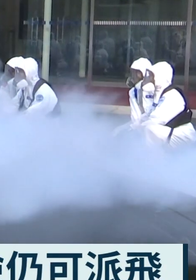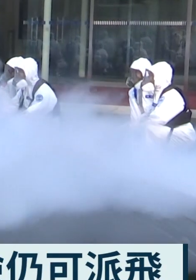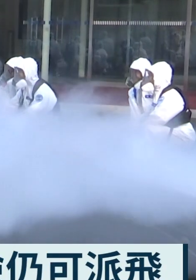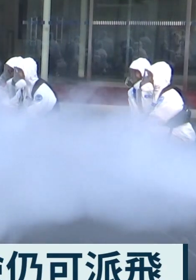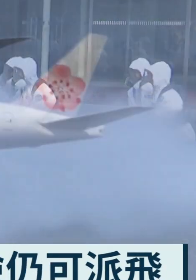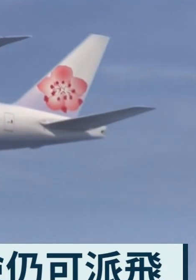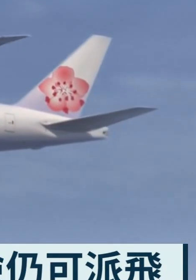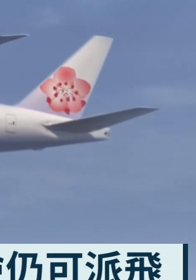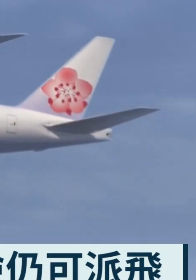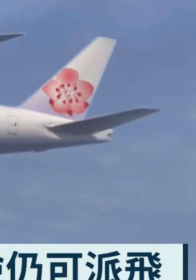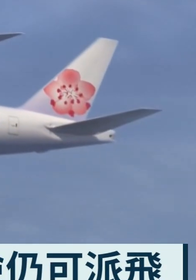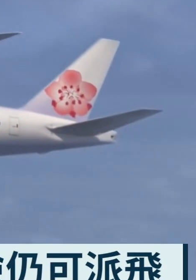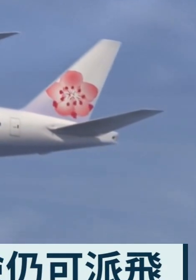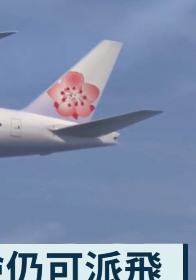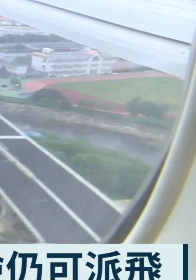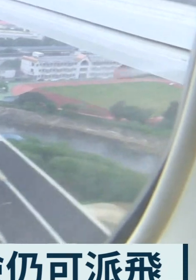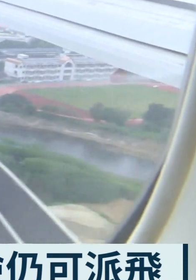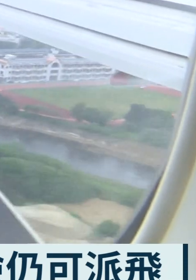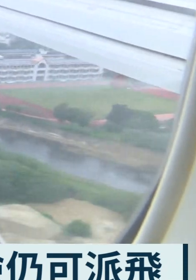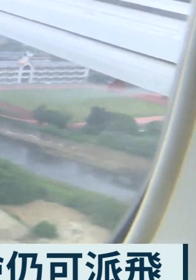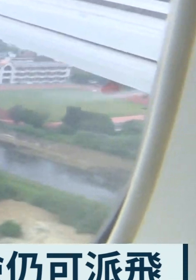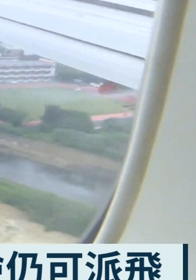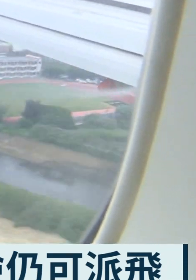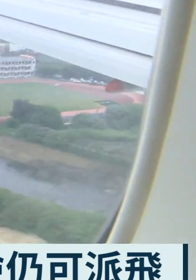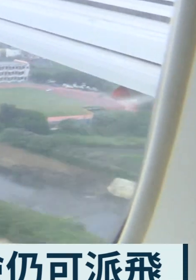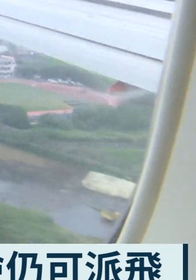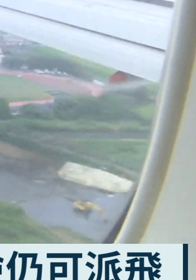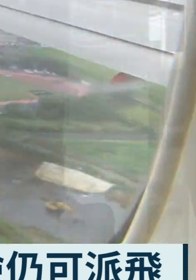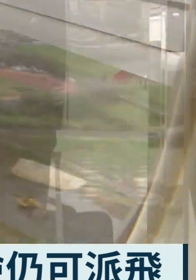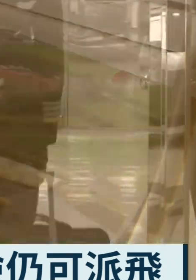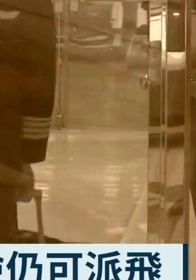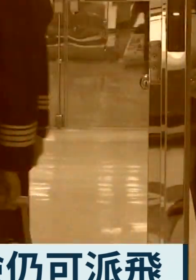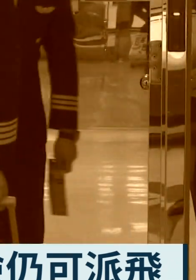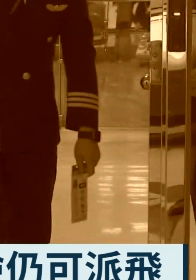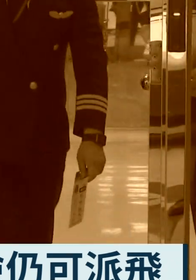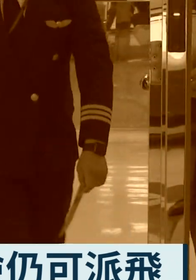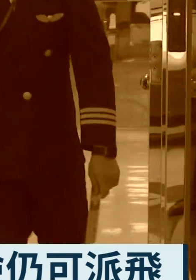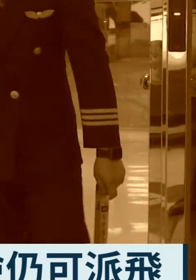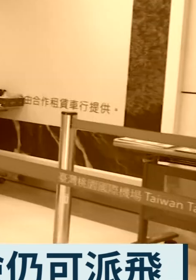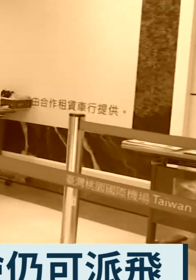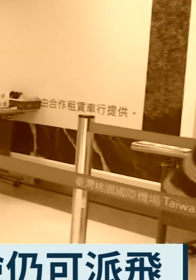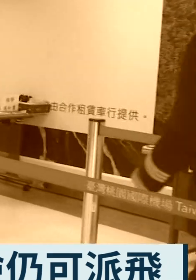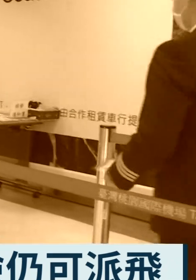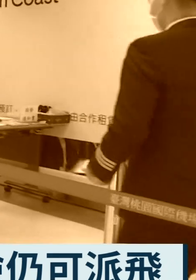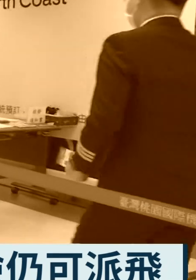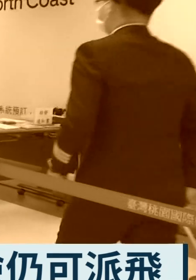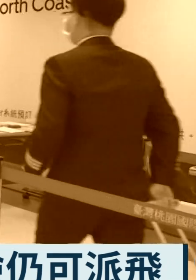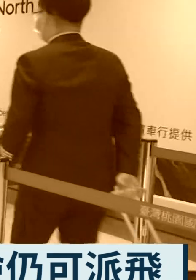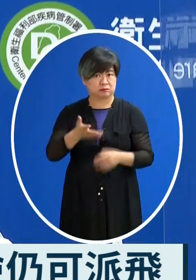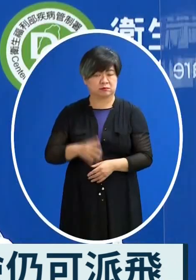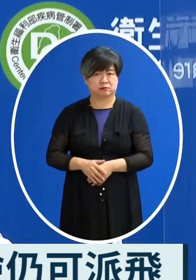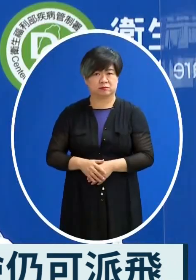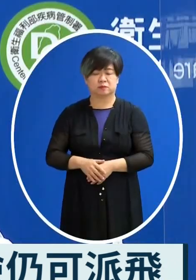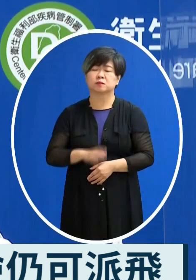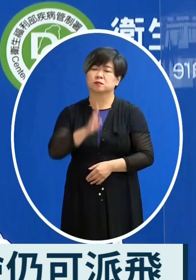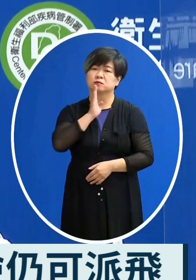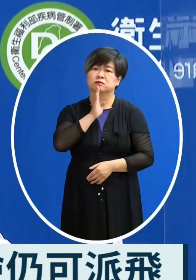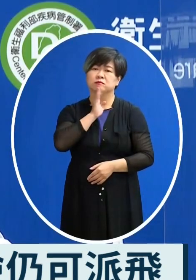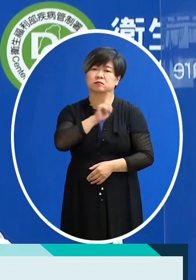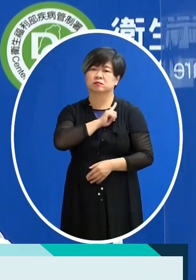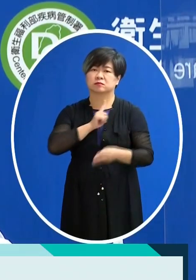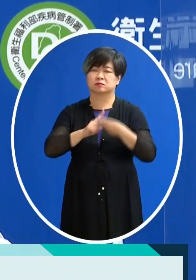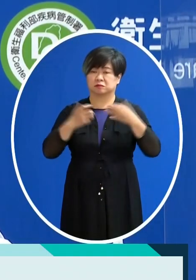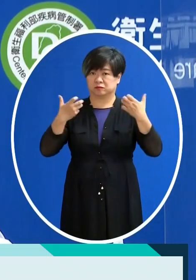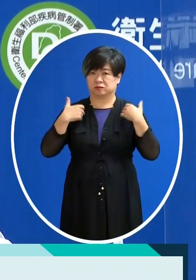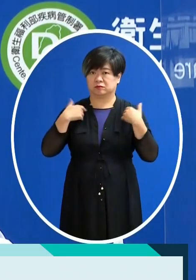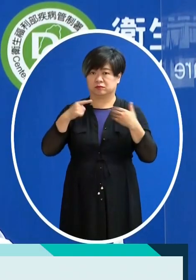员已经展开清零计划，但就怕航班营运受到影响，还是只能选择折中的检疫方式。 自主健康管理的期间